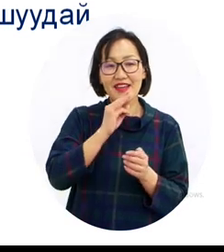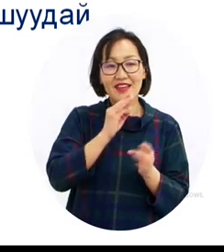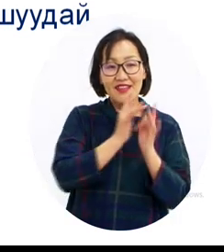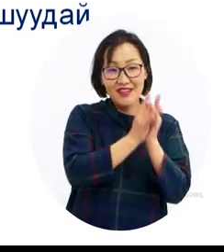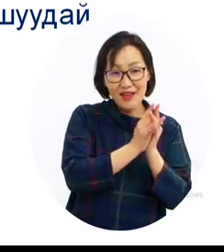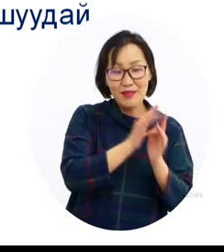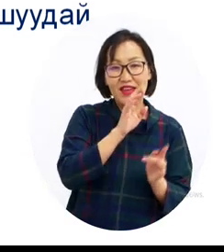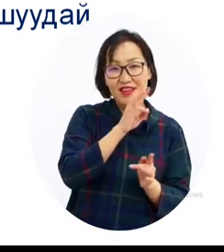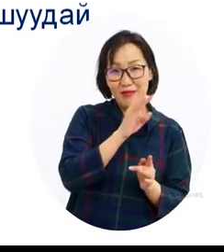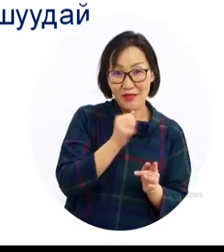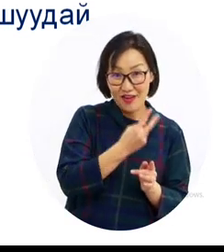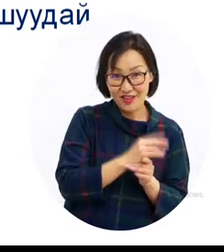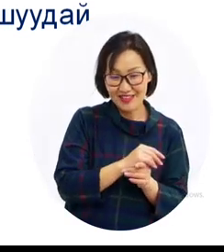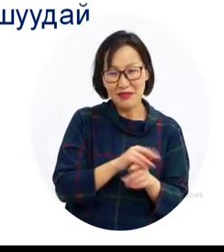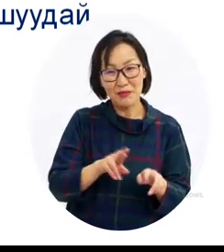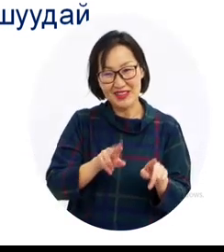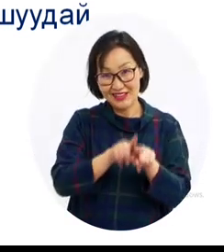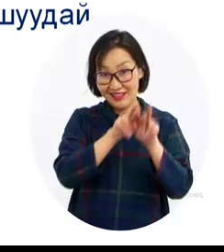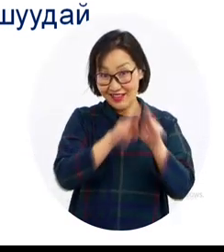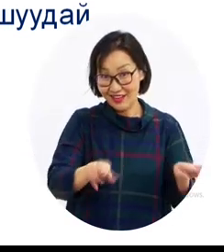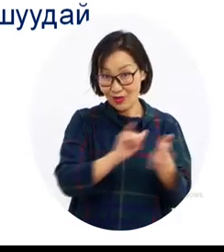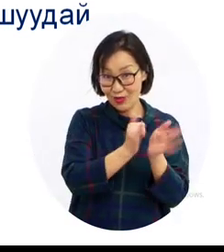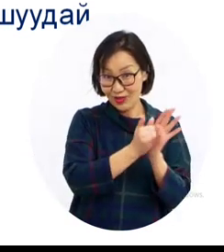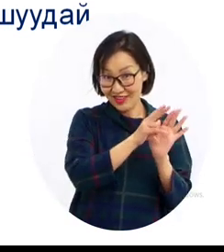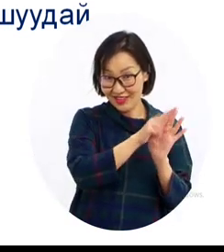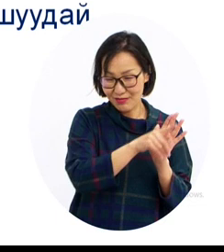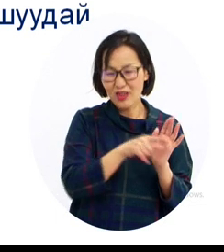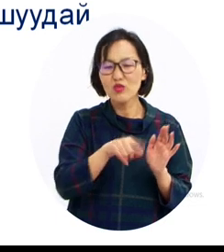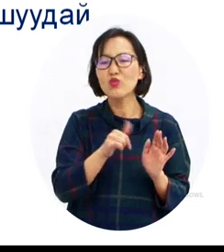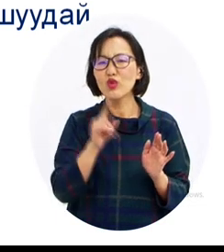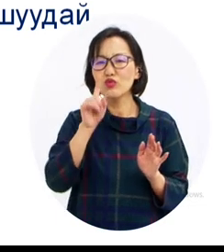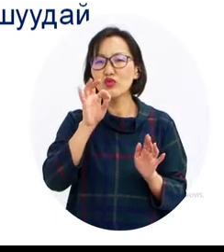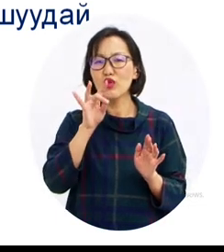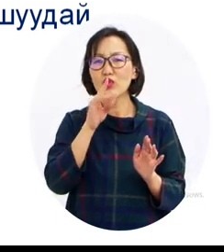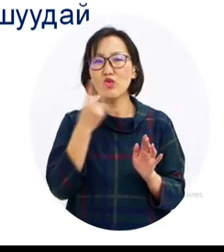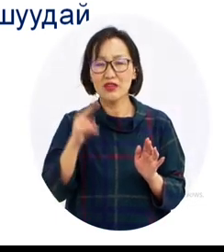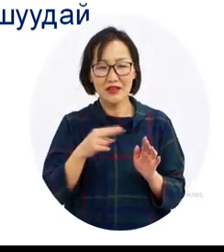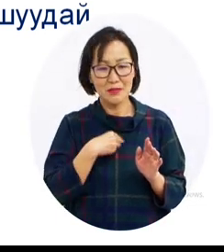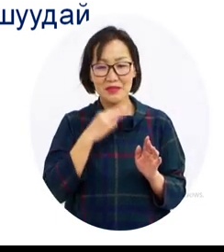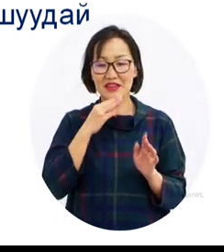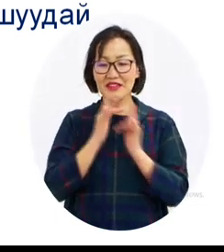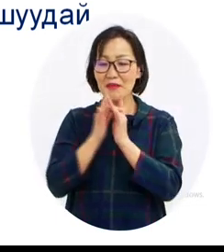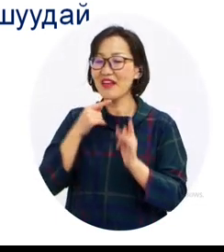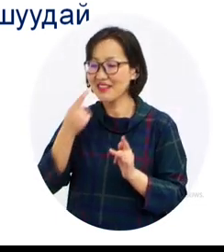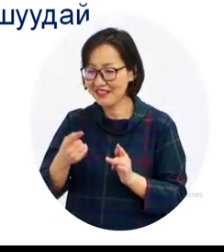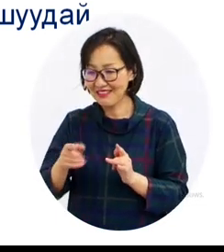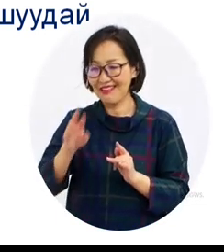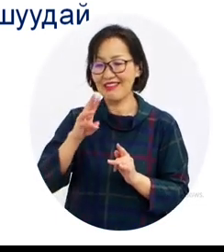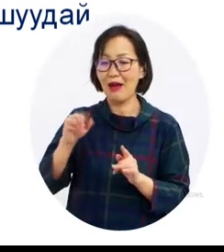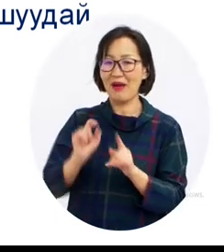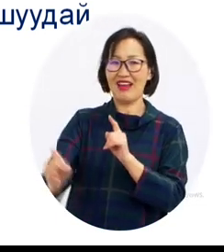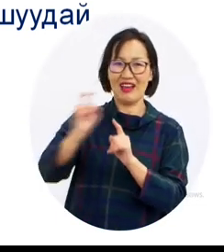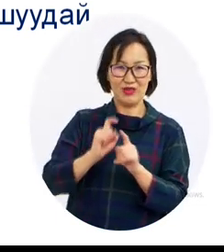тэмээ ямаа гэх тэмээ ямаа бас л ялгаатай гэсэн санаа. Энэ бас зөрүүд хүний хэлдэг юм байна. За энэ нь